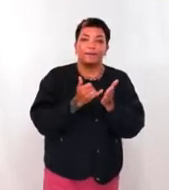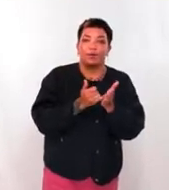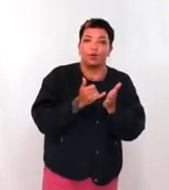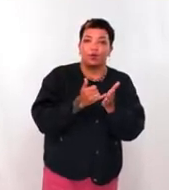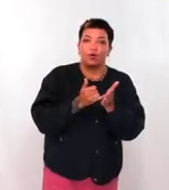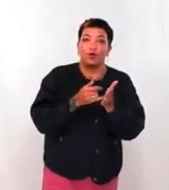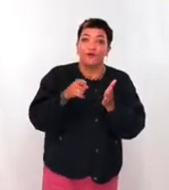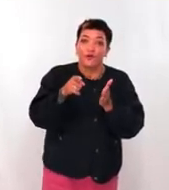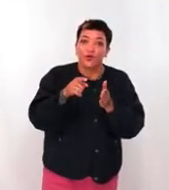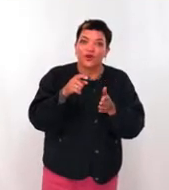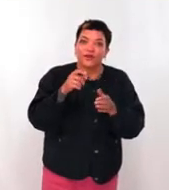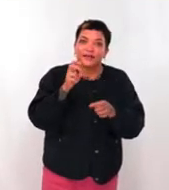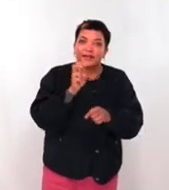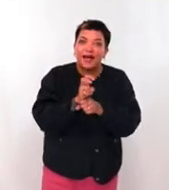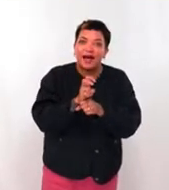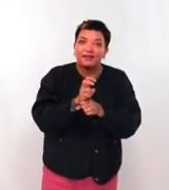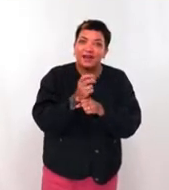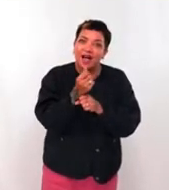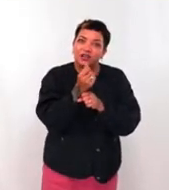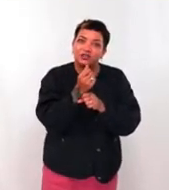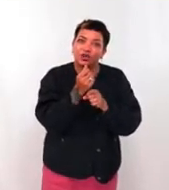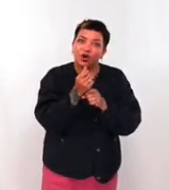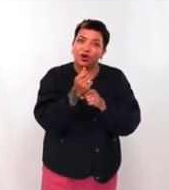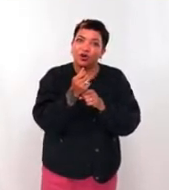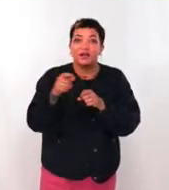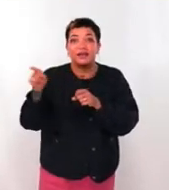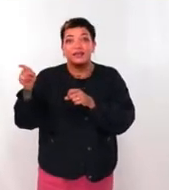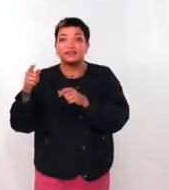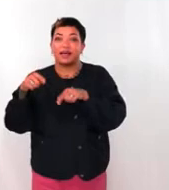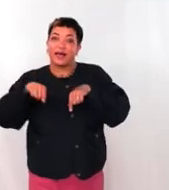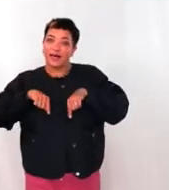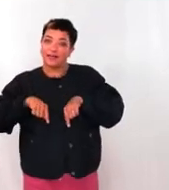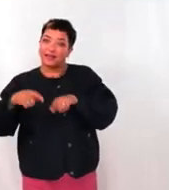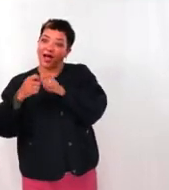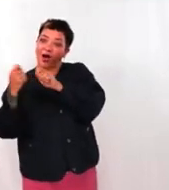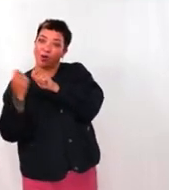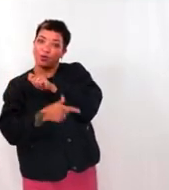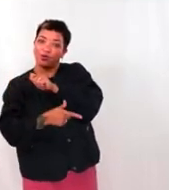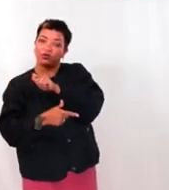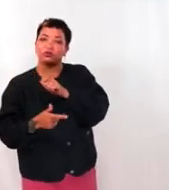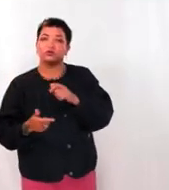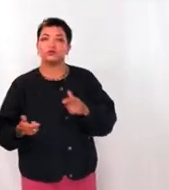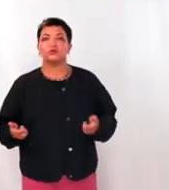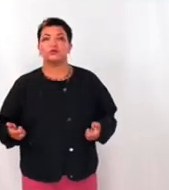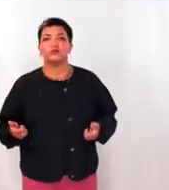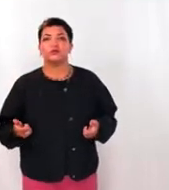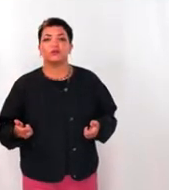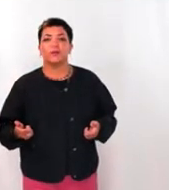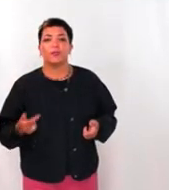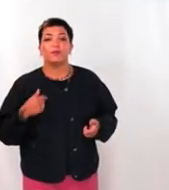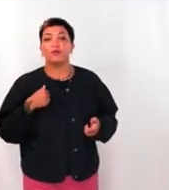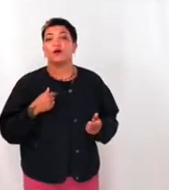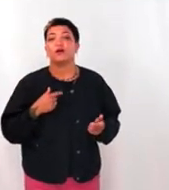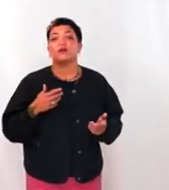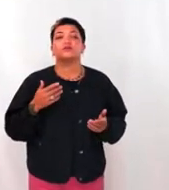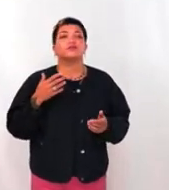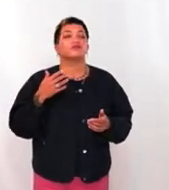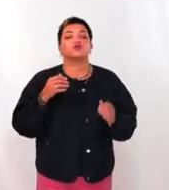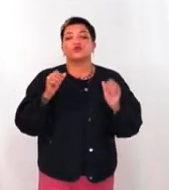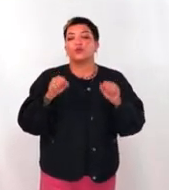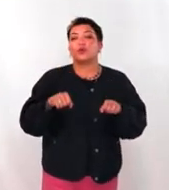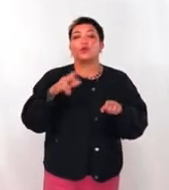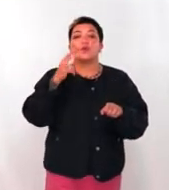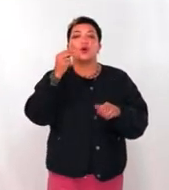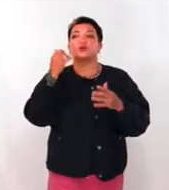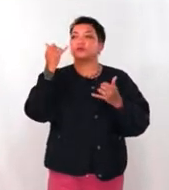allez garder cette recette et c'est l'État qui va rembourser les contribuables. Là où j'aurais pu comprendre votre discours, c'est si l'État vous avait dit, mesdames,